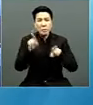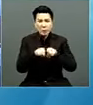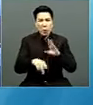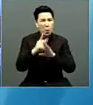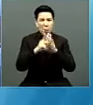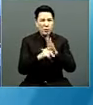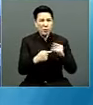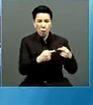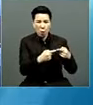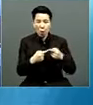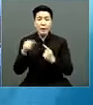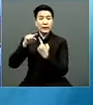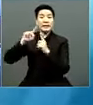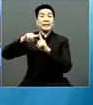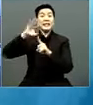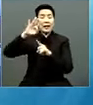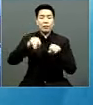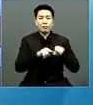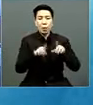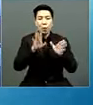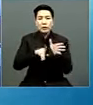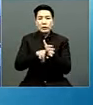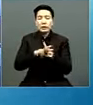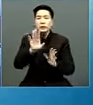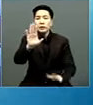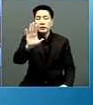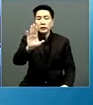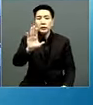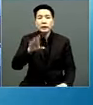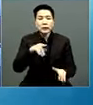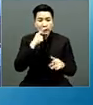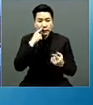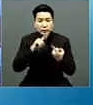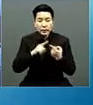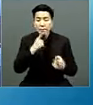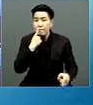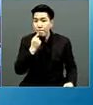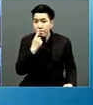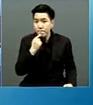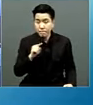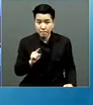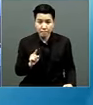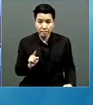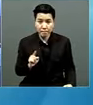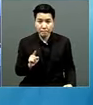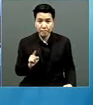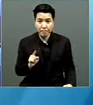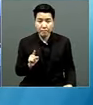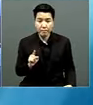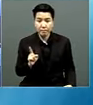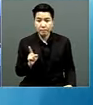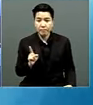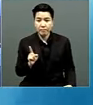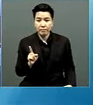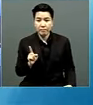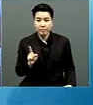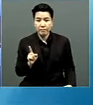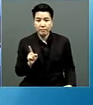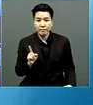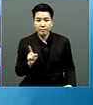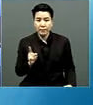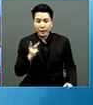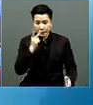ำนวนผู้ติดเชื้ออ๋อสีแดงนี่คือคาดการที่ผู้ติดเชื้อที่ได้รับการตรวจและร